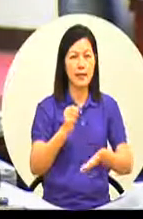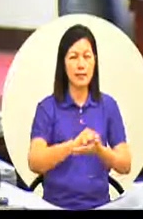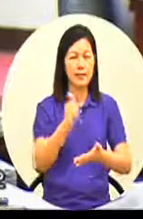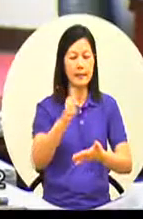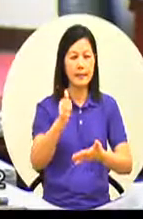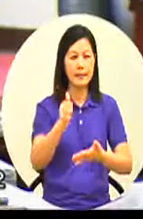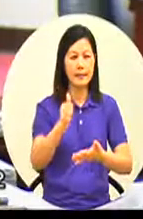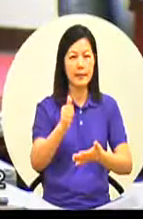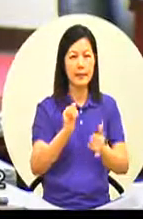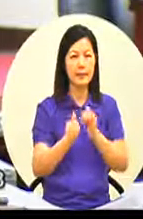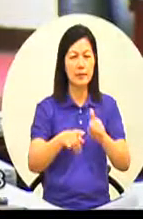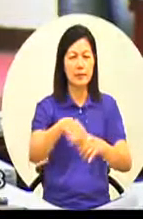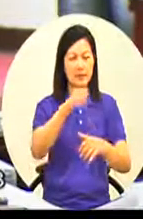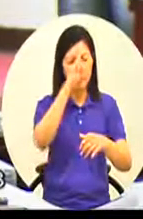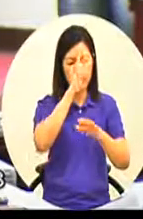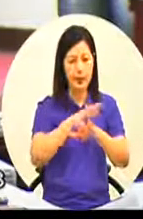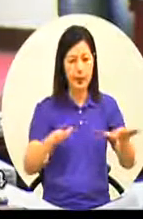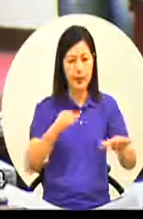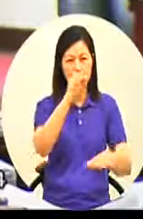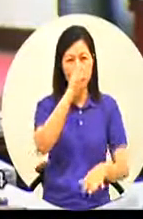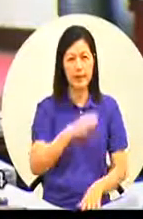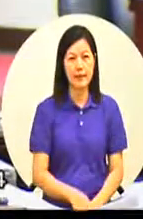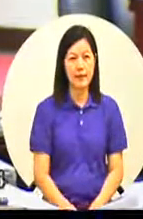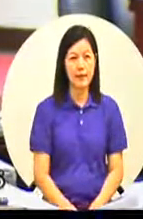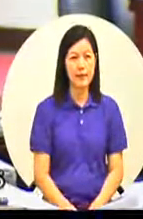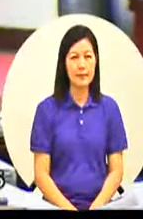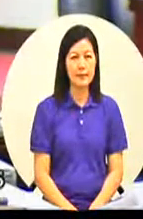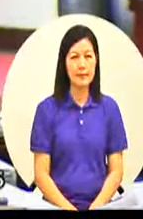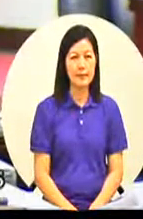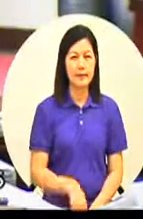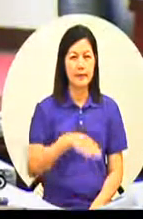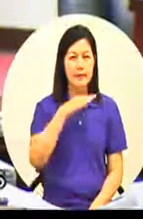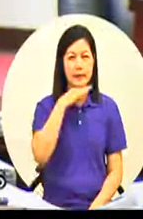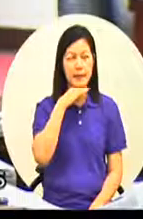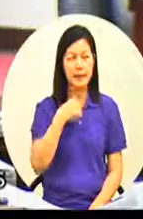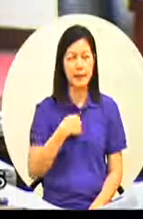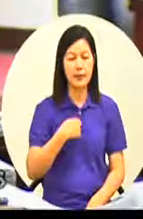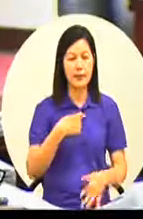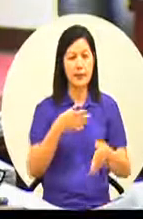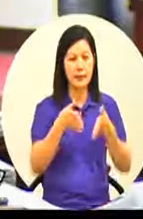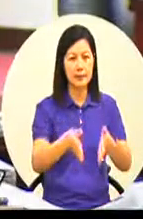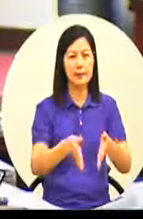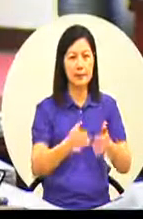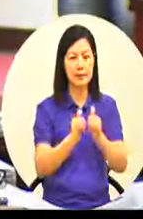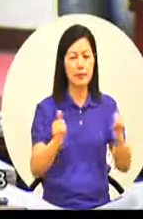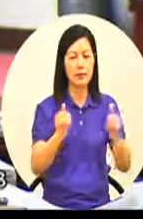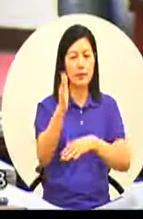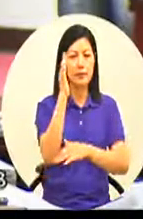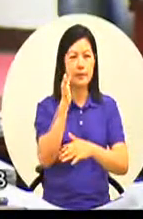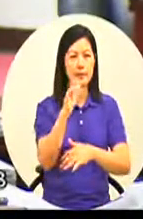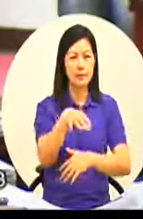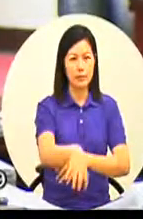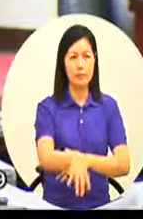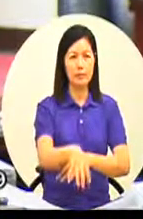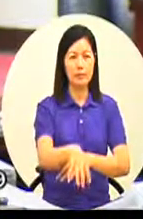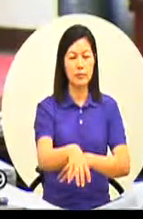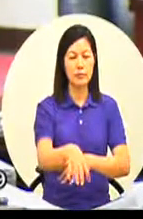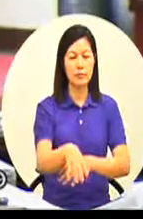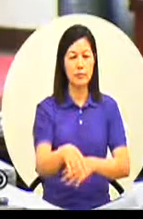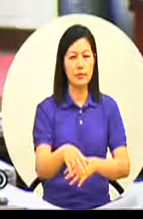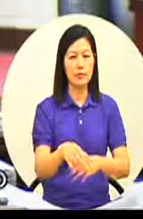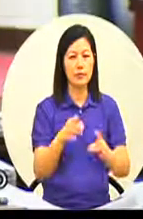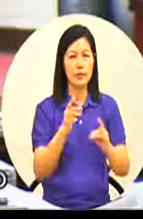有市民朋友，大家午安，大家好哈。等一下本席哈会针对民政局哈。针对宗教活